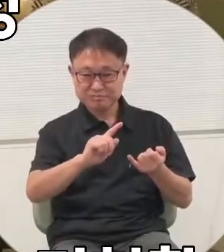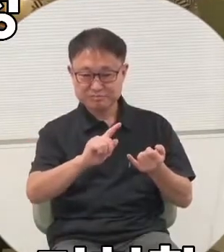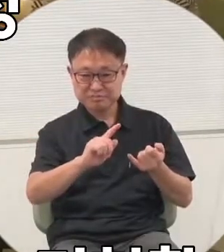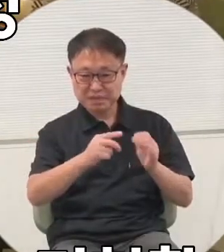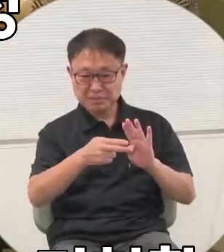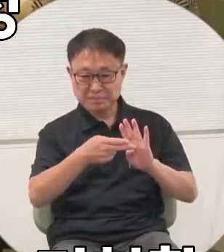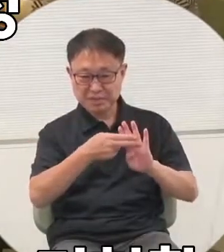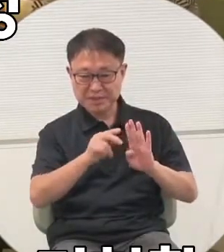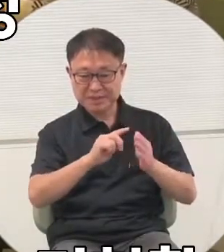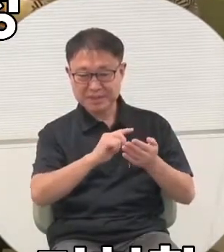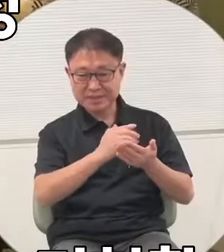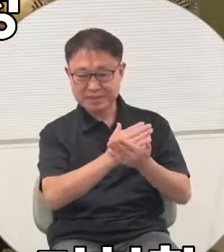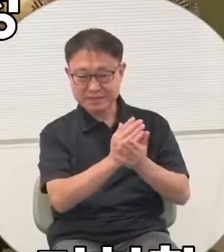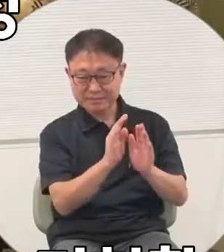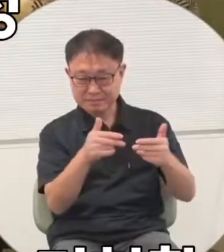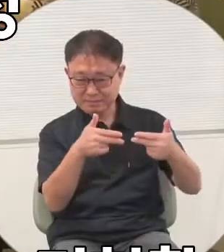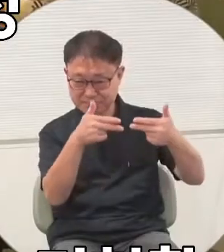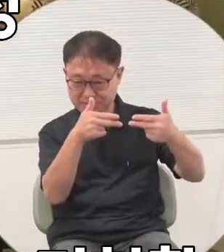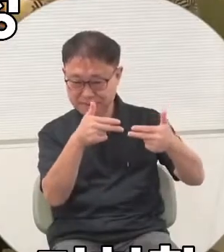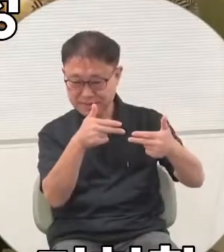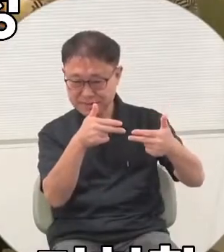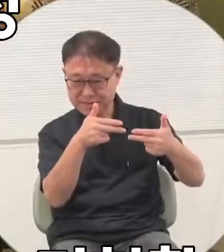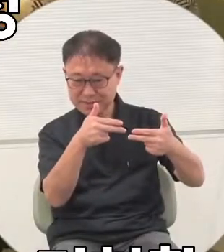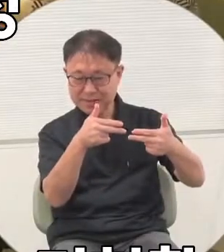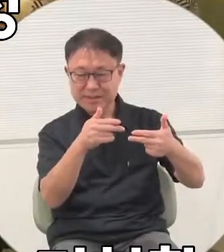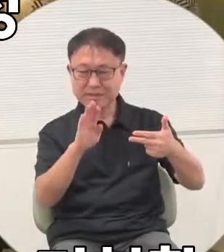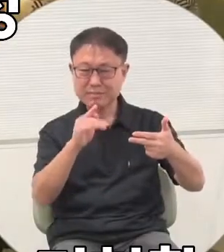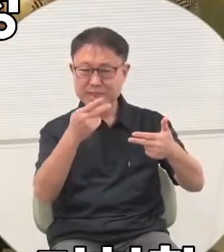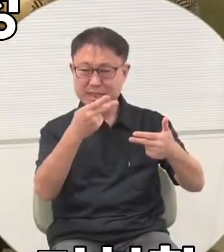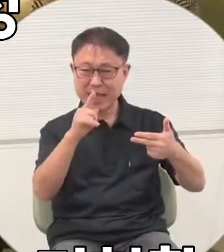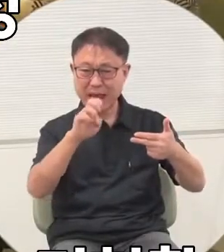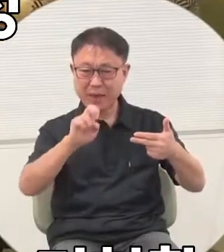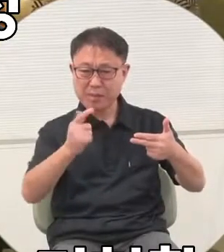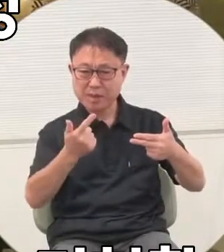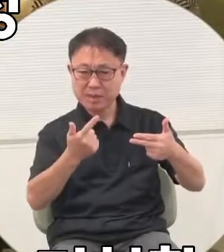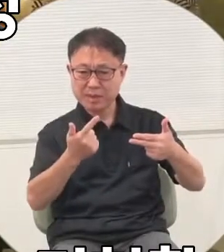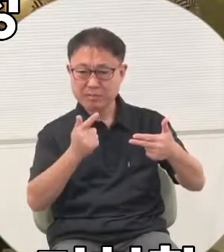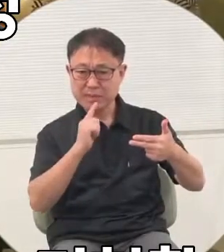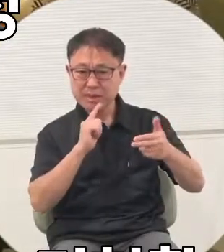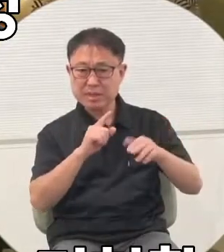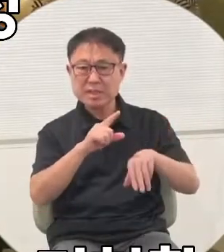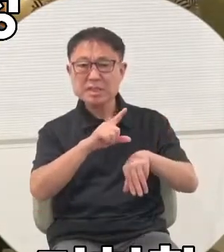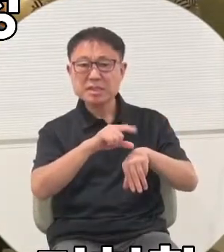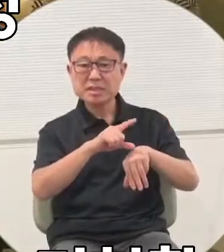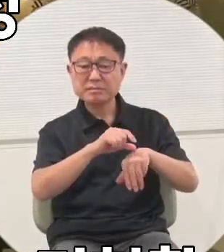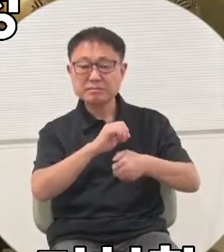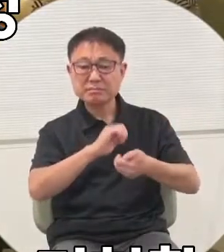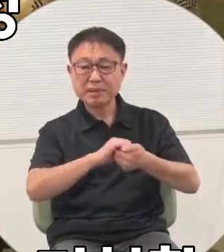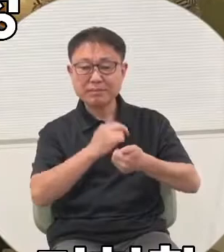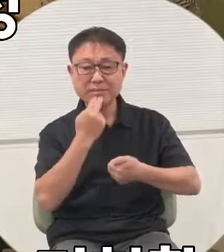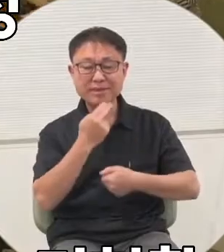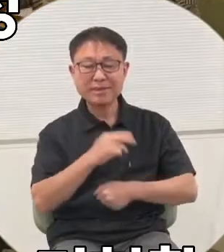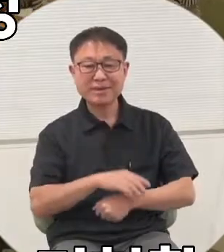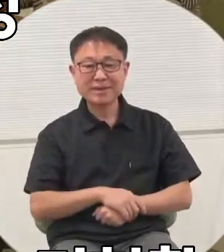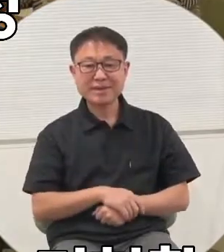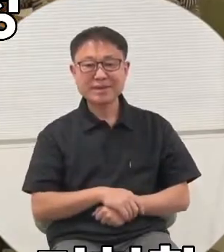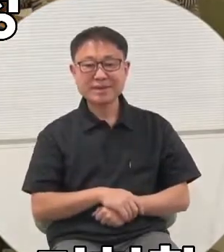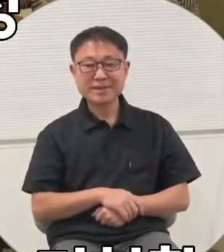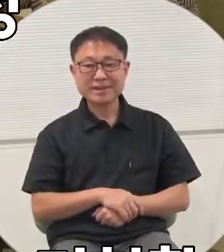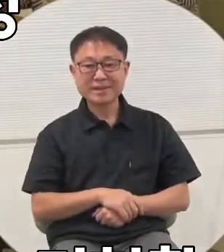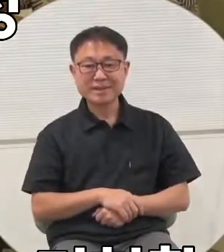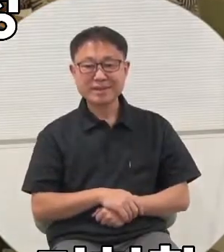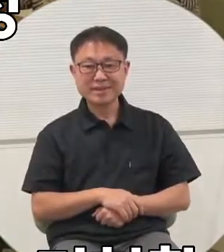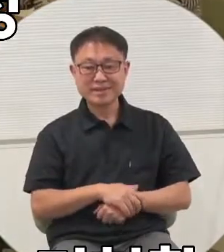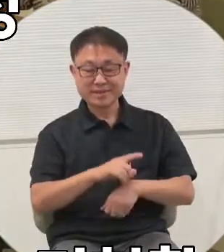영상을 통하는 방법을 고민하다 비대면이라서 고민하다 보니까 또 시간 제한이 없더라고요. 이게 시간 제한?